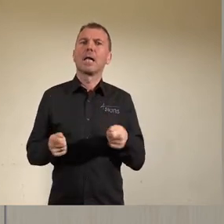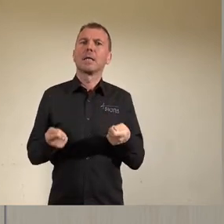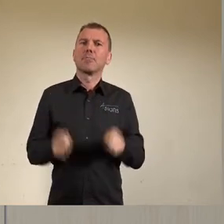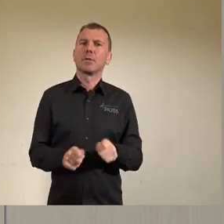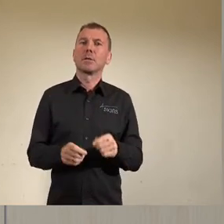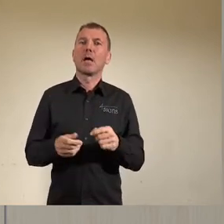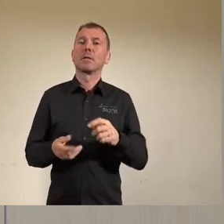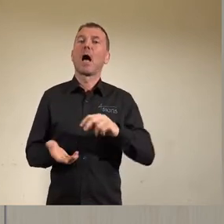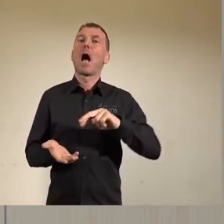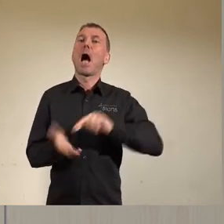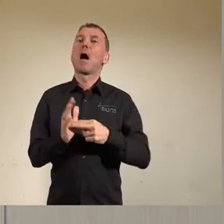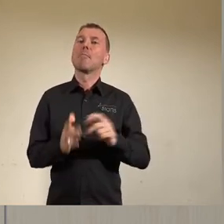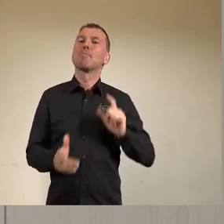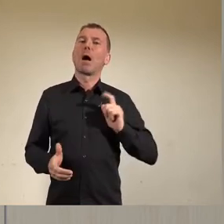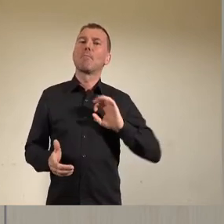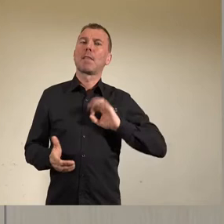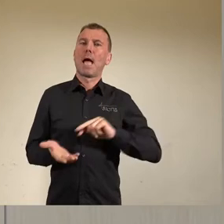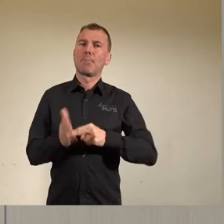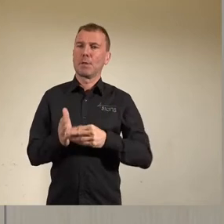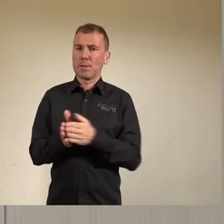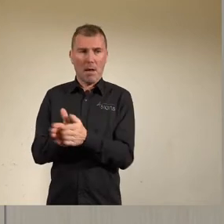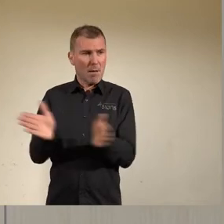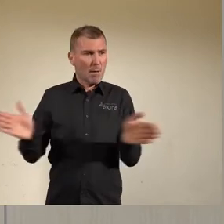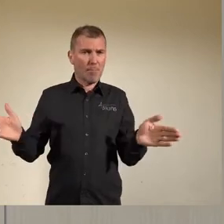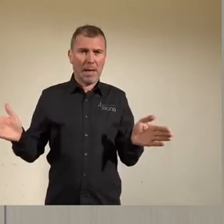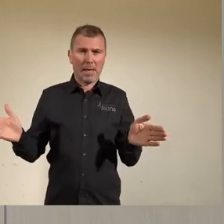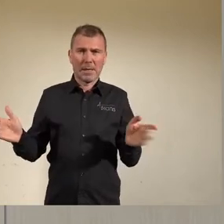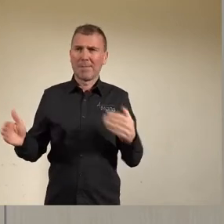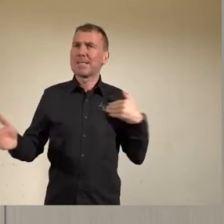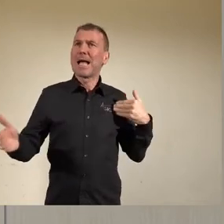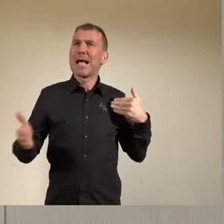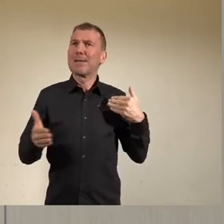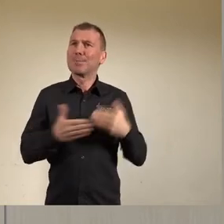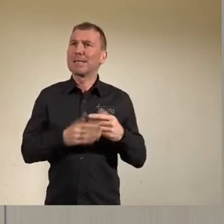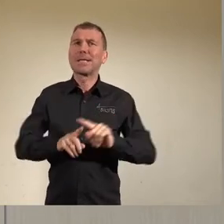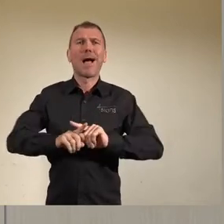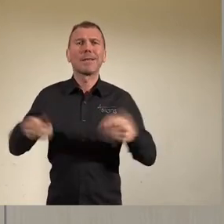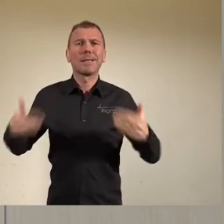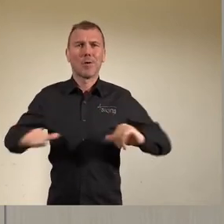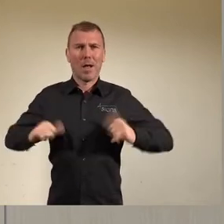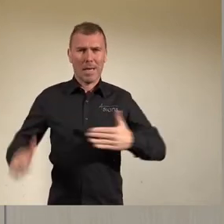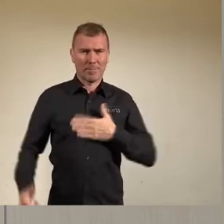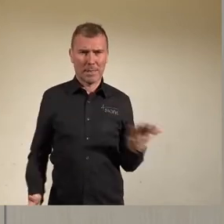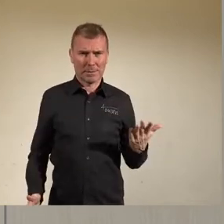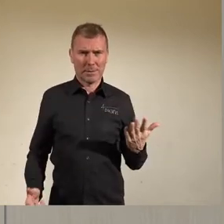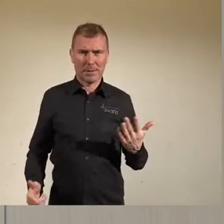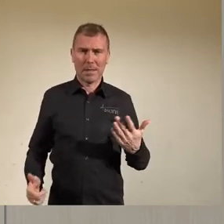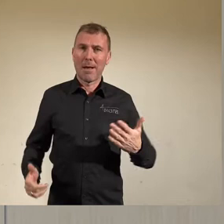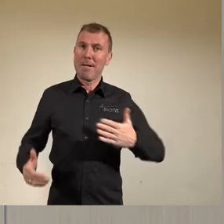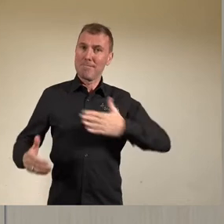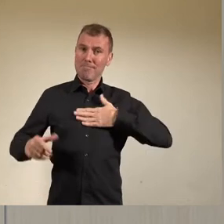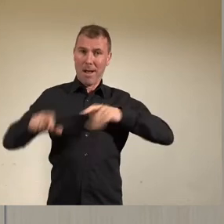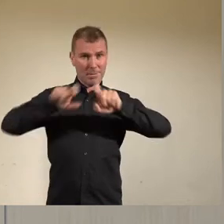Bandbreite beschließen, wie es sie weder in Dresden noch in einer anderen deutschen Großstadt je gegeben hat. Meine Überschrift über